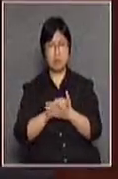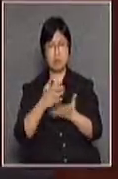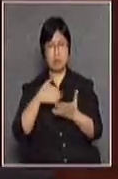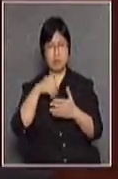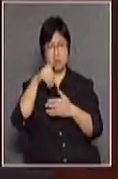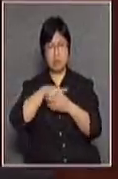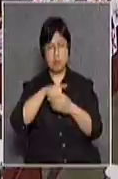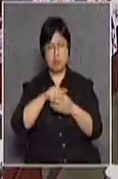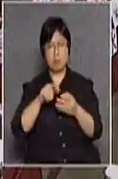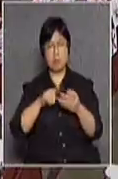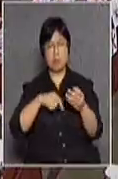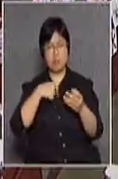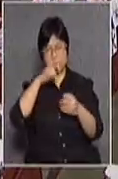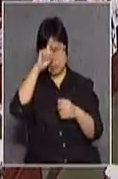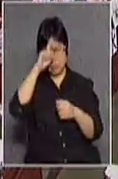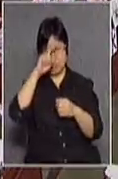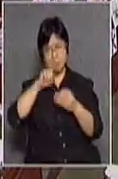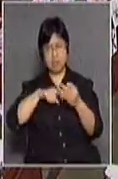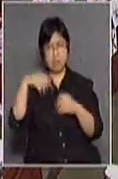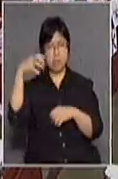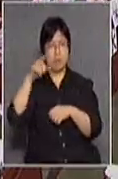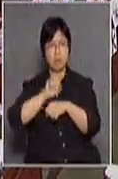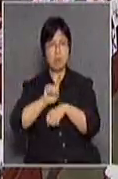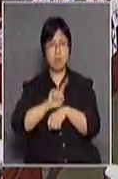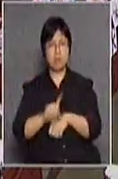決。陳偉議員要求記名表決，表決鐘響一分鐘。